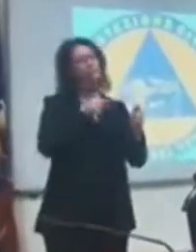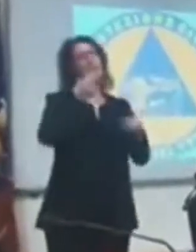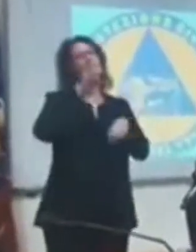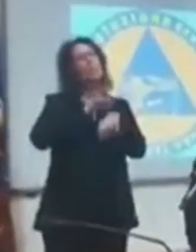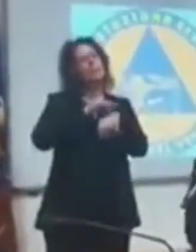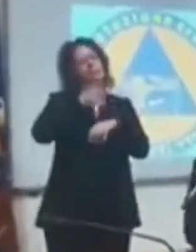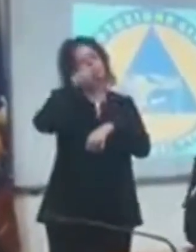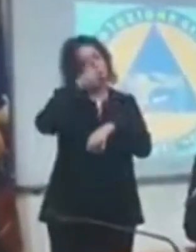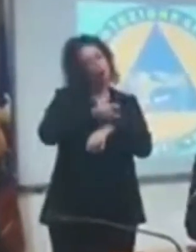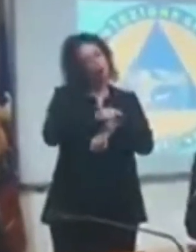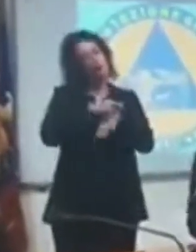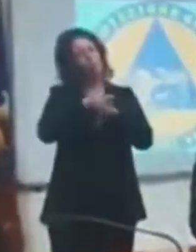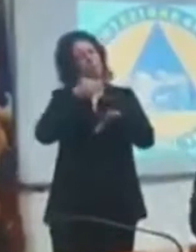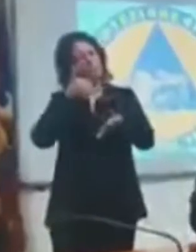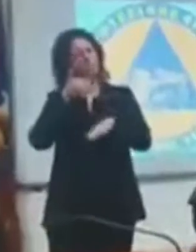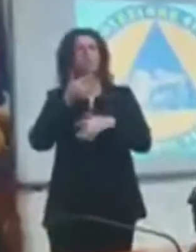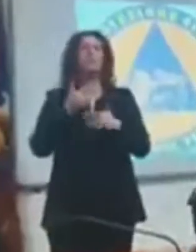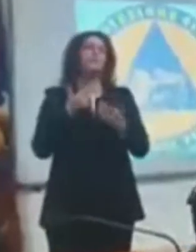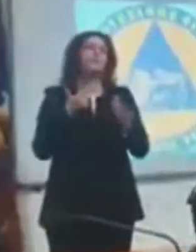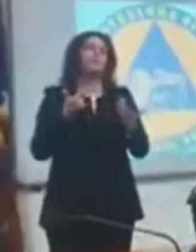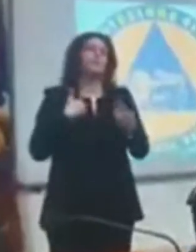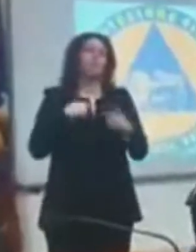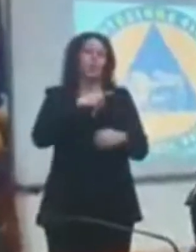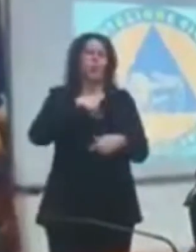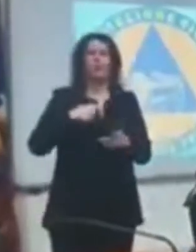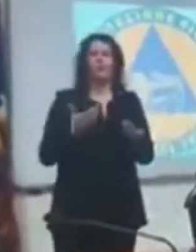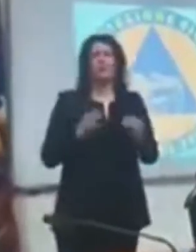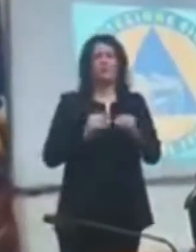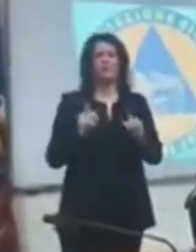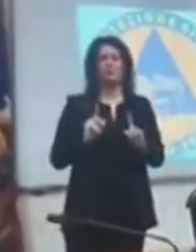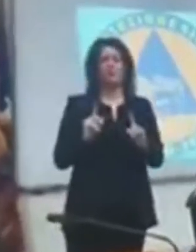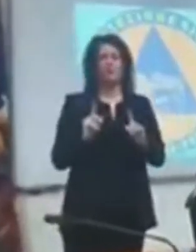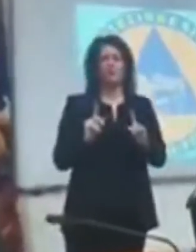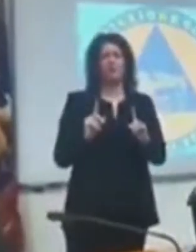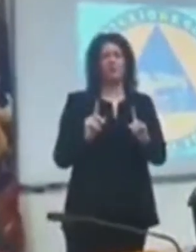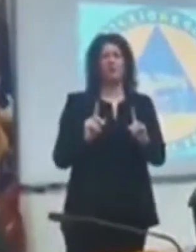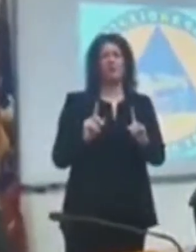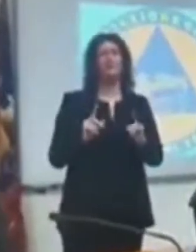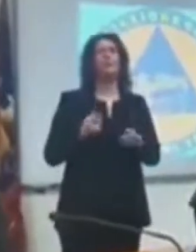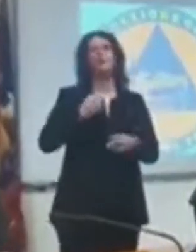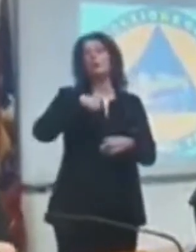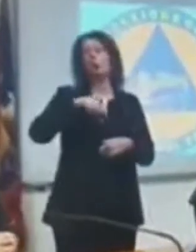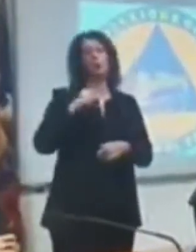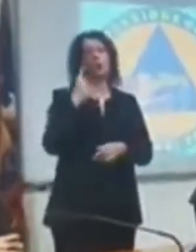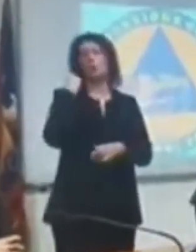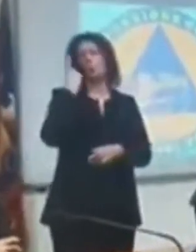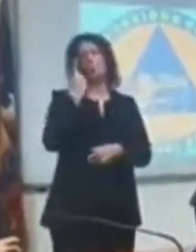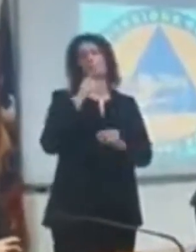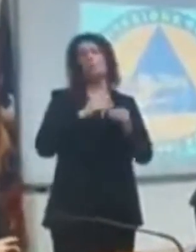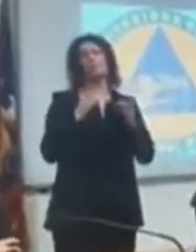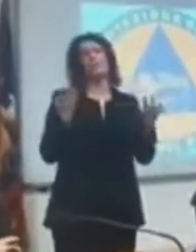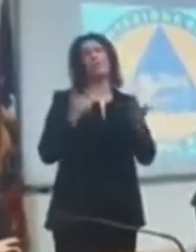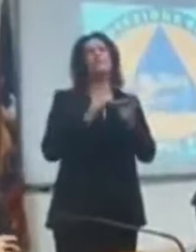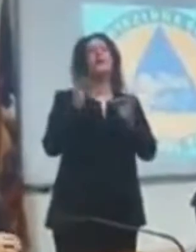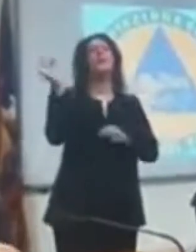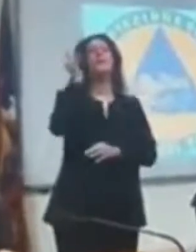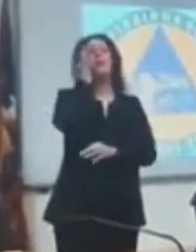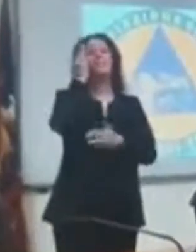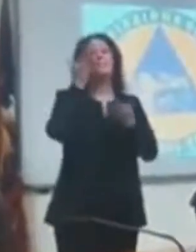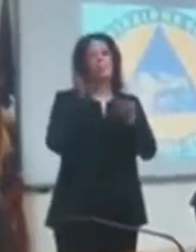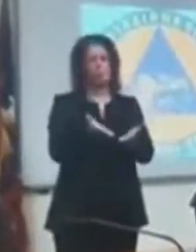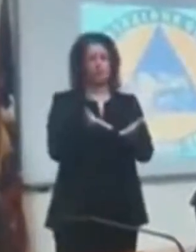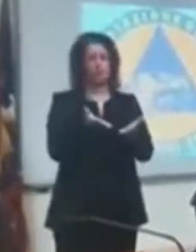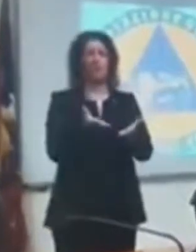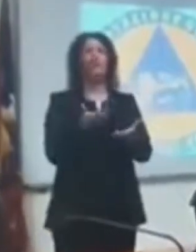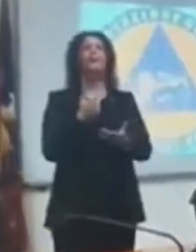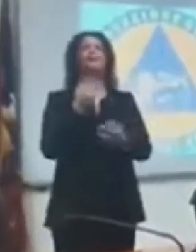sviluppata perché essendo stato positivo. Cioè, guardate, il tema è uno solo, il tampone. Quando tu hai il tampone positivo all'inizio, la tua